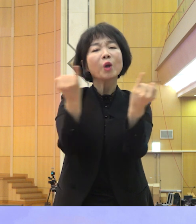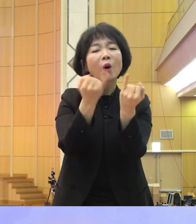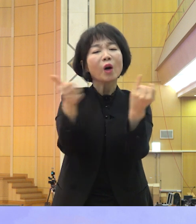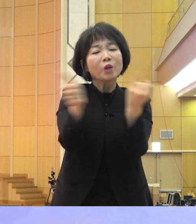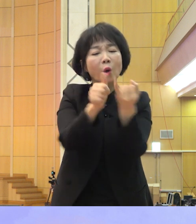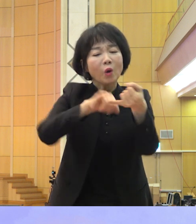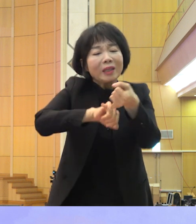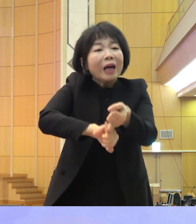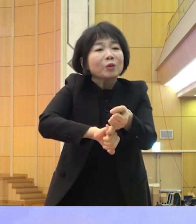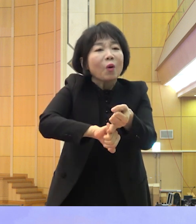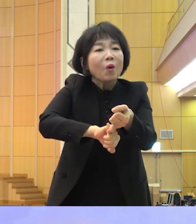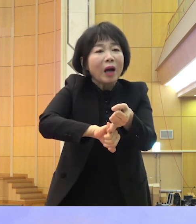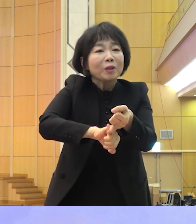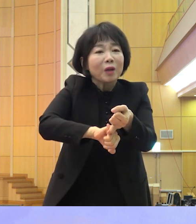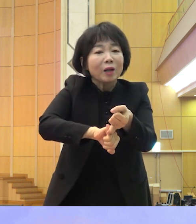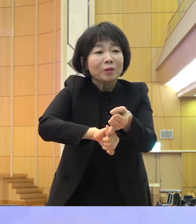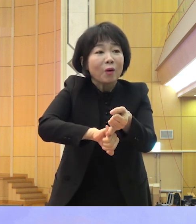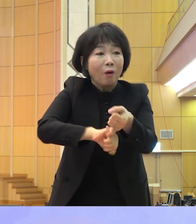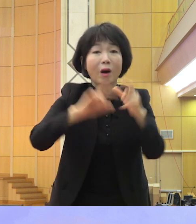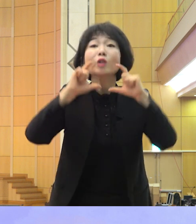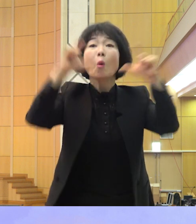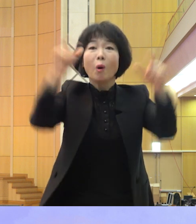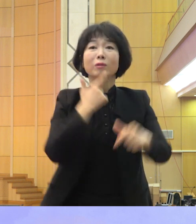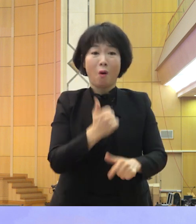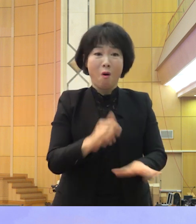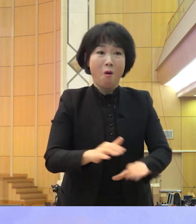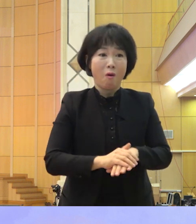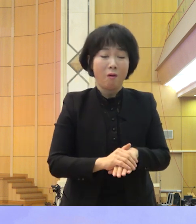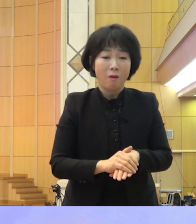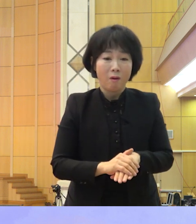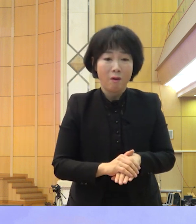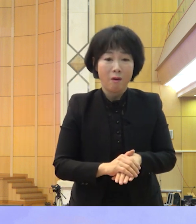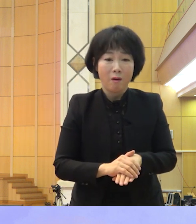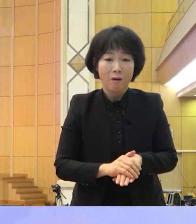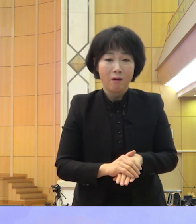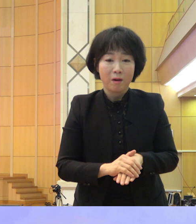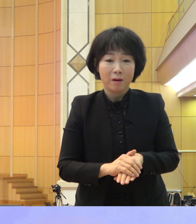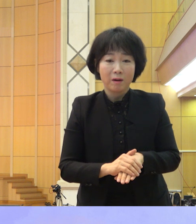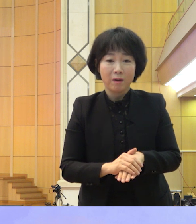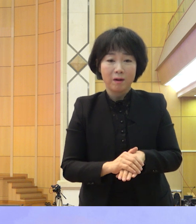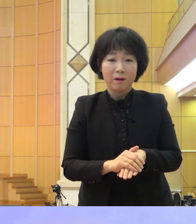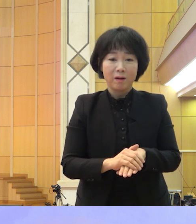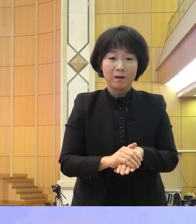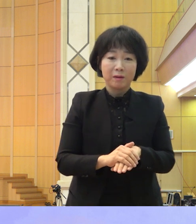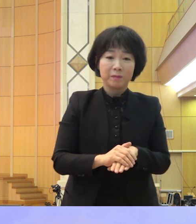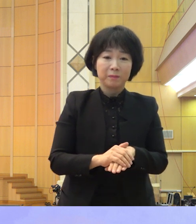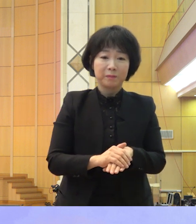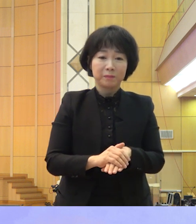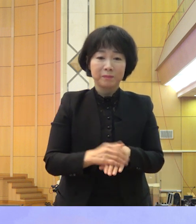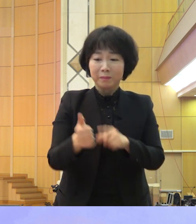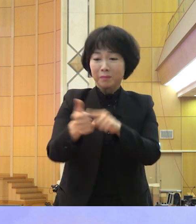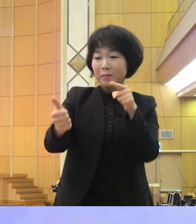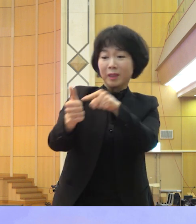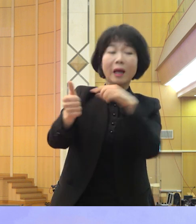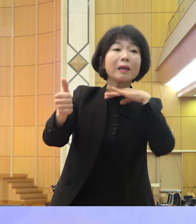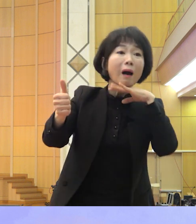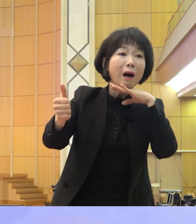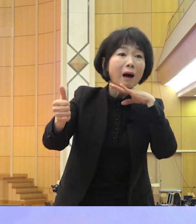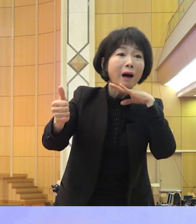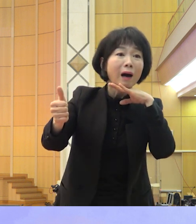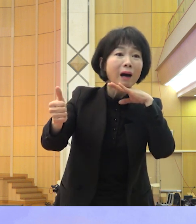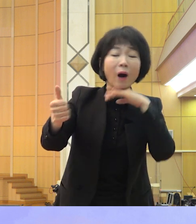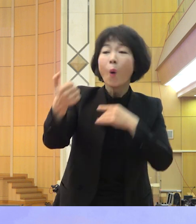성혼 선언문도 선포하고 그랬거든요. 근데 이 52세나 되시는